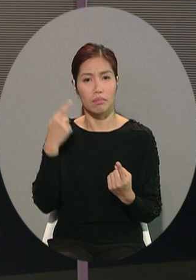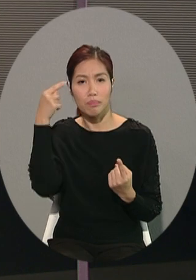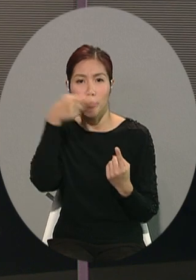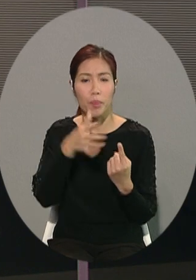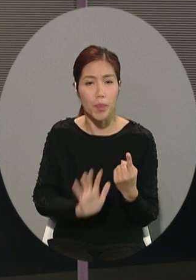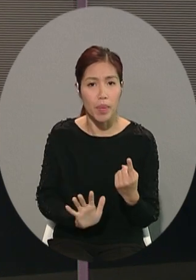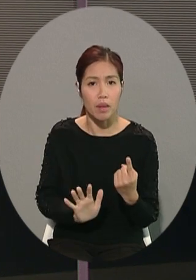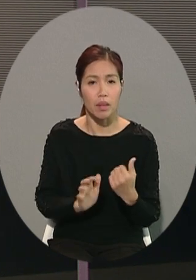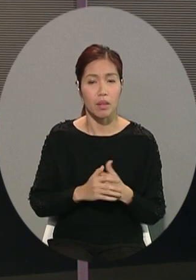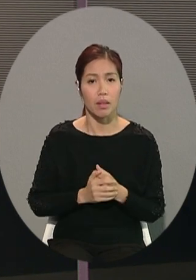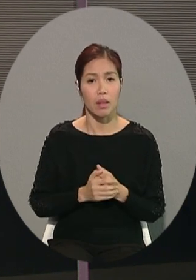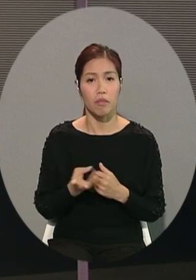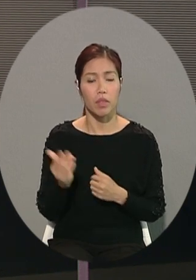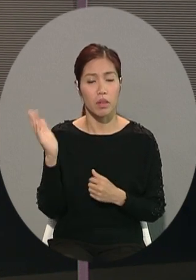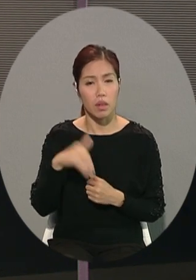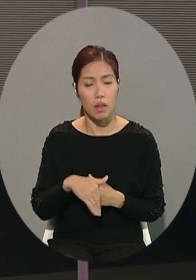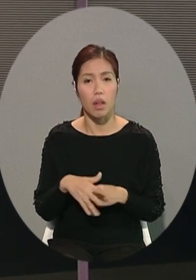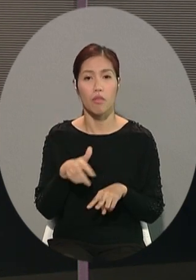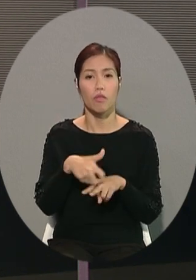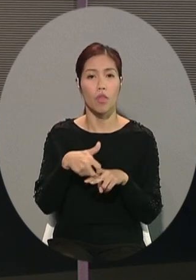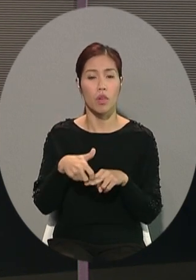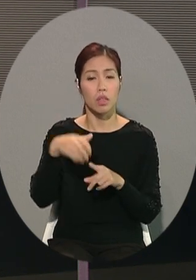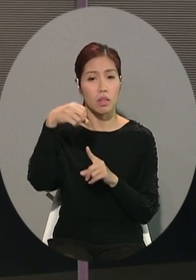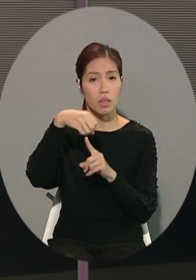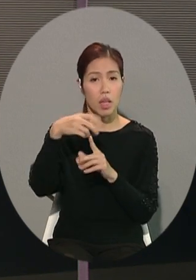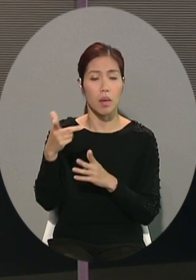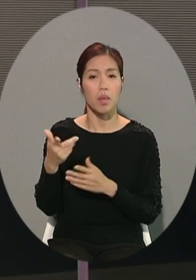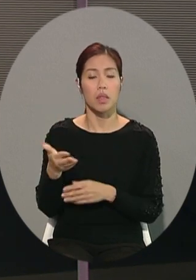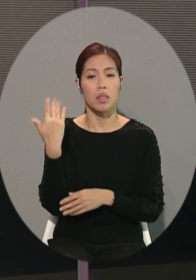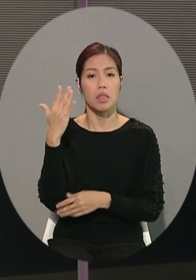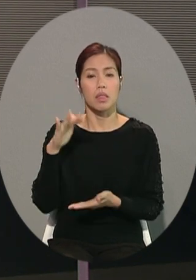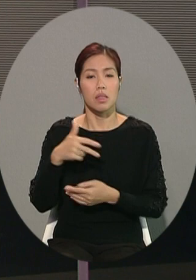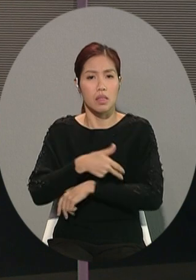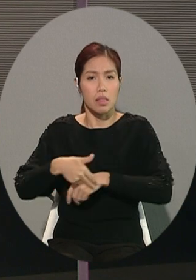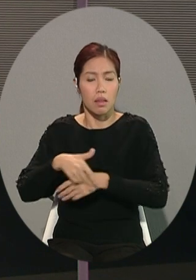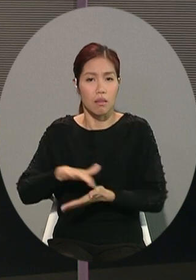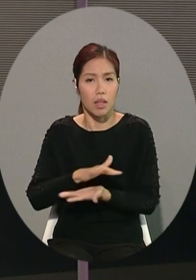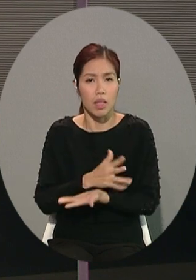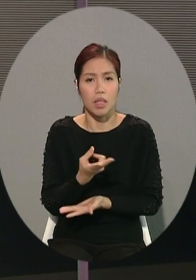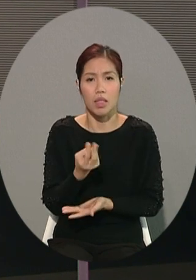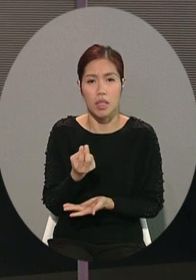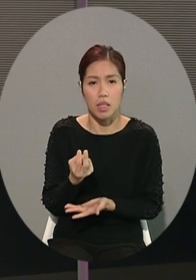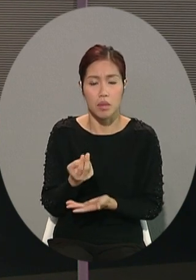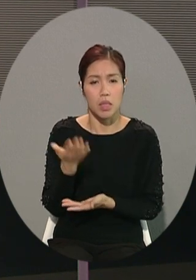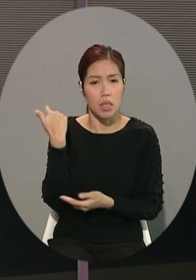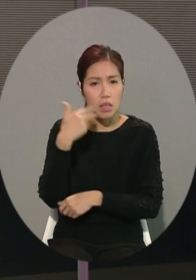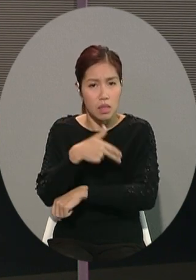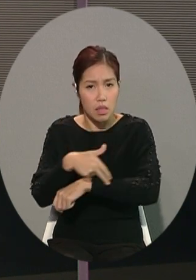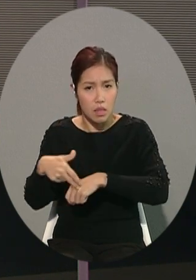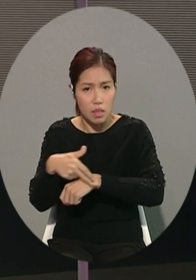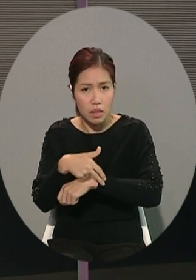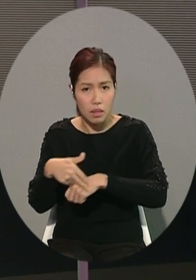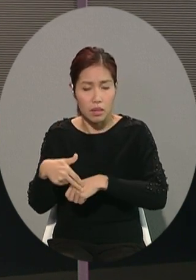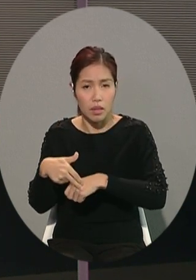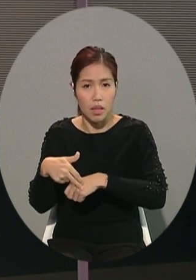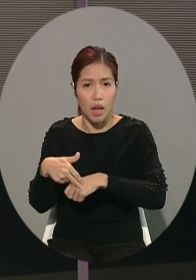其實這個夢想就是粉嶺火車站的設計，其實是一個20年前的設計來的。它只是設計，當初是個設計是